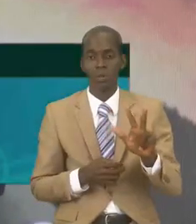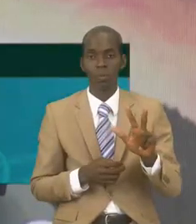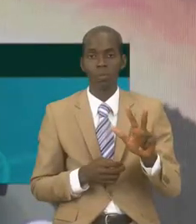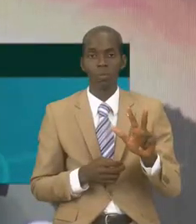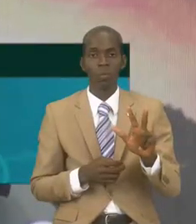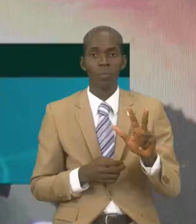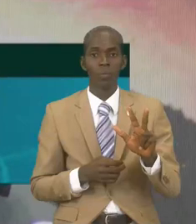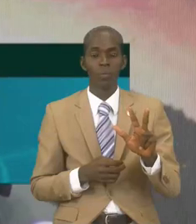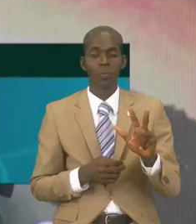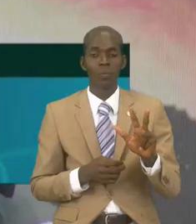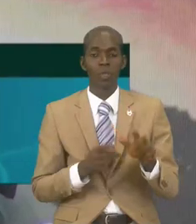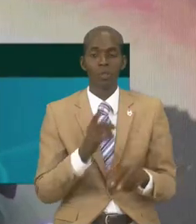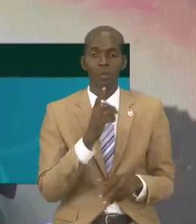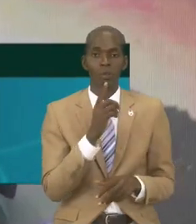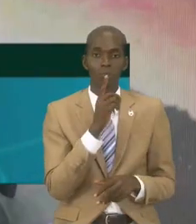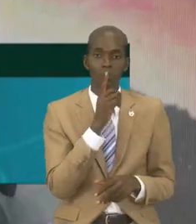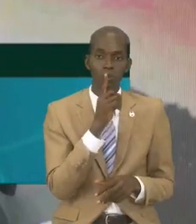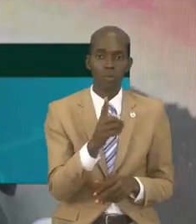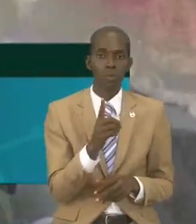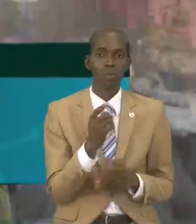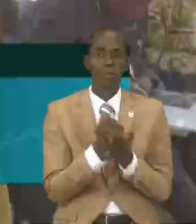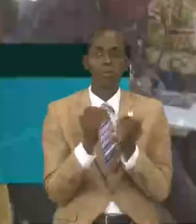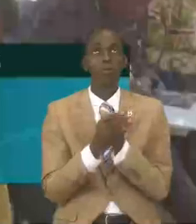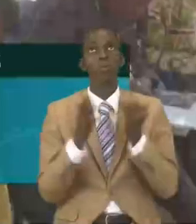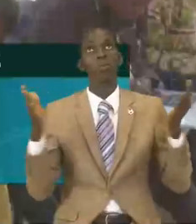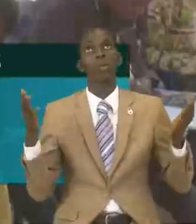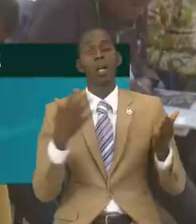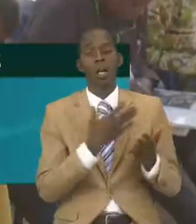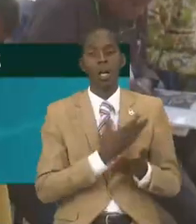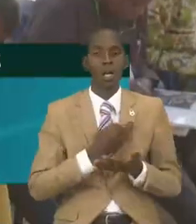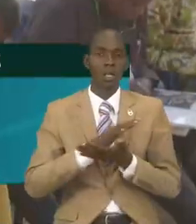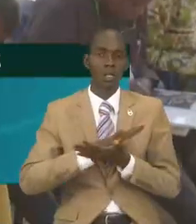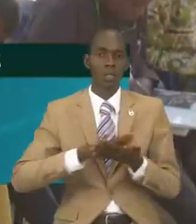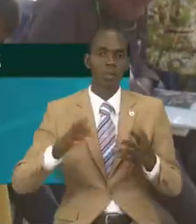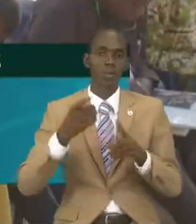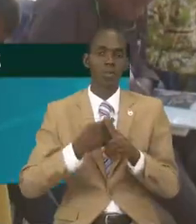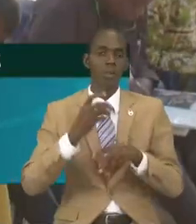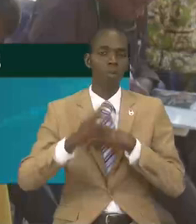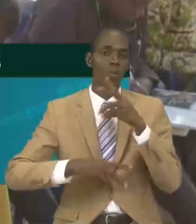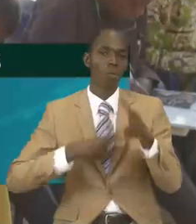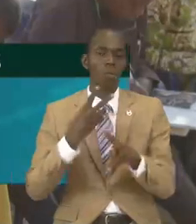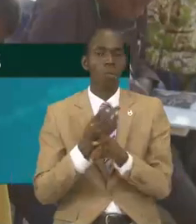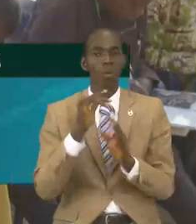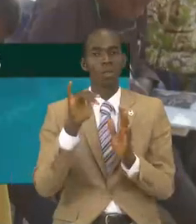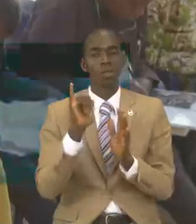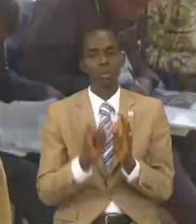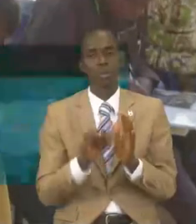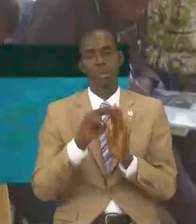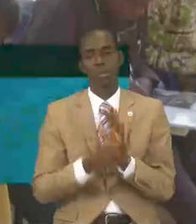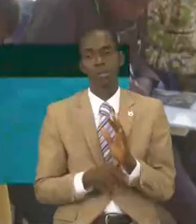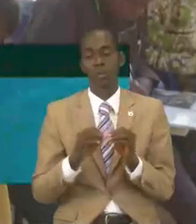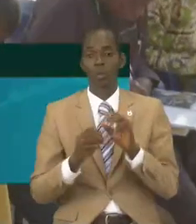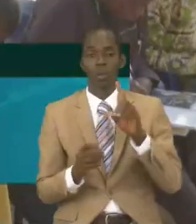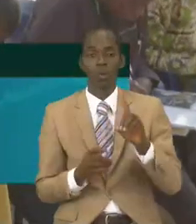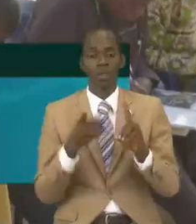vraie crucifixion et la purification de la mondanité. Premier élément, la